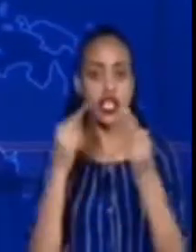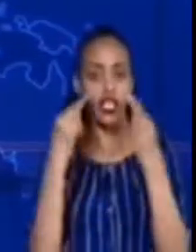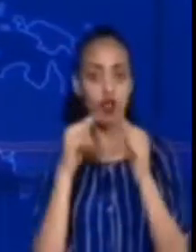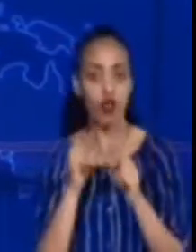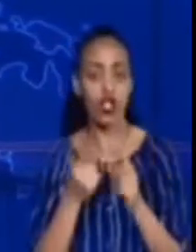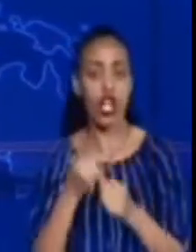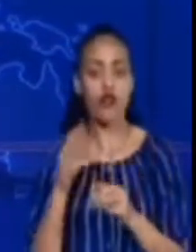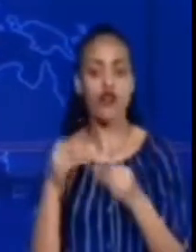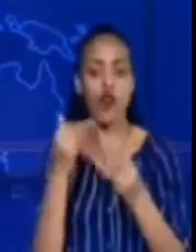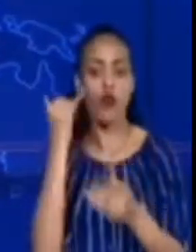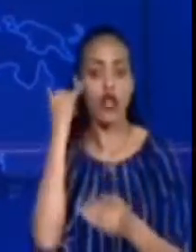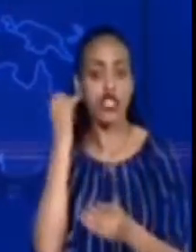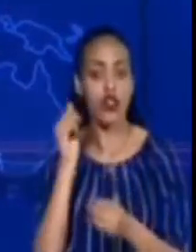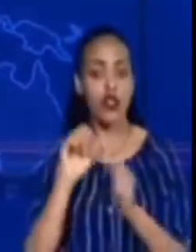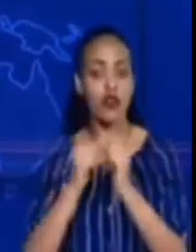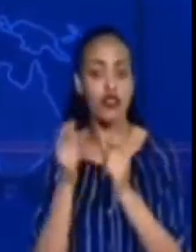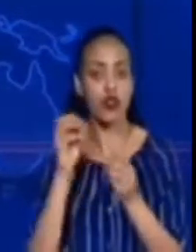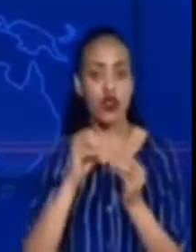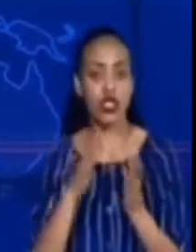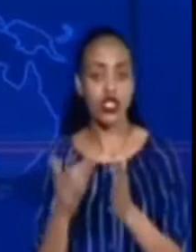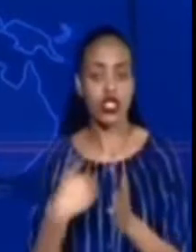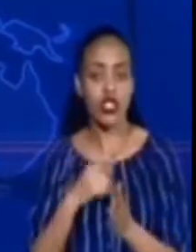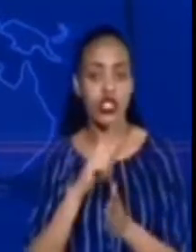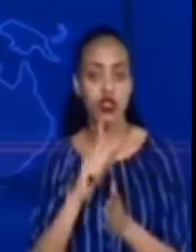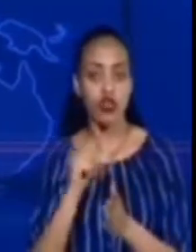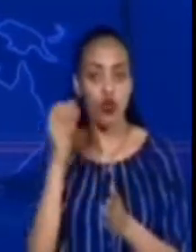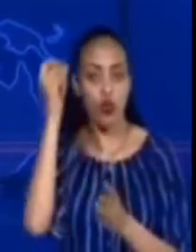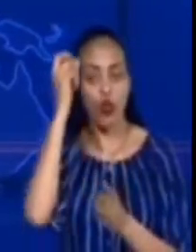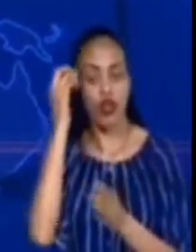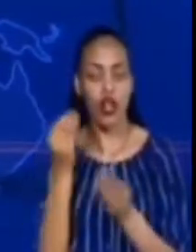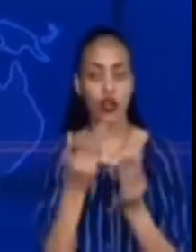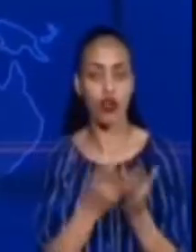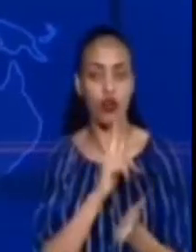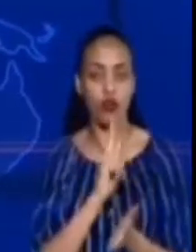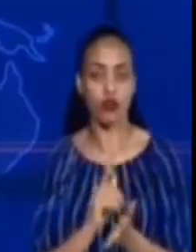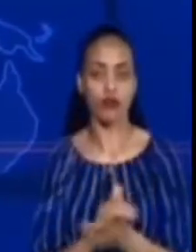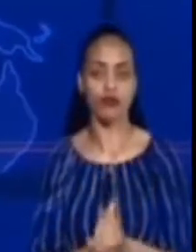ቢዝነስ አይደለም። ከመንግስት ስልጣን እንኳን